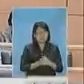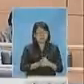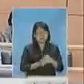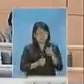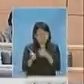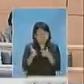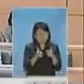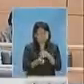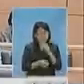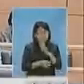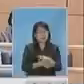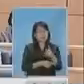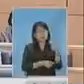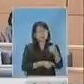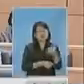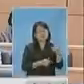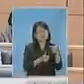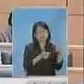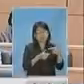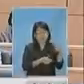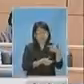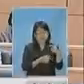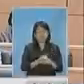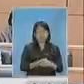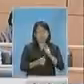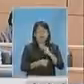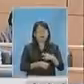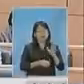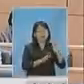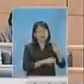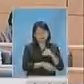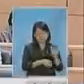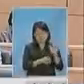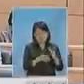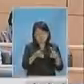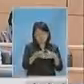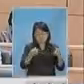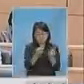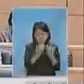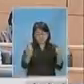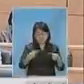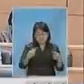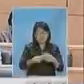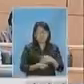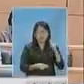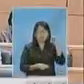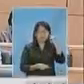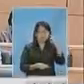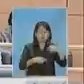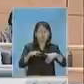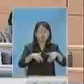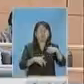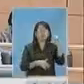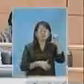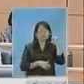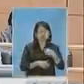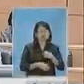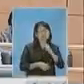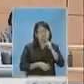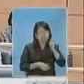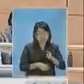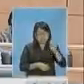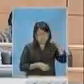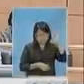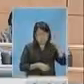มาบอกว่าคนเสื้อแดงฆ่ากันเองท่านก็พูดเถอะครับแต่ประชาชนจะใช้วิจารณญาณแต่ผมยืนยันว่าผมไม่ได้